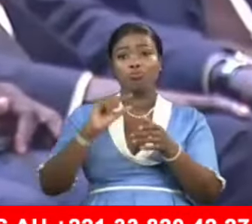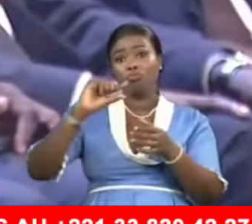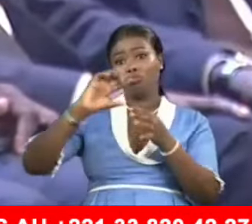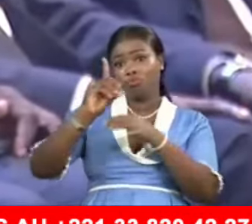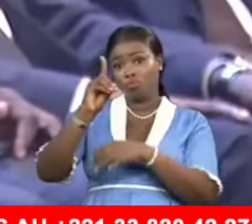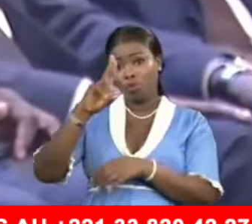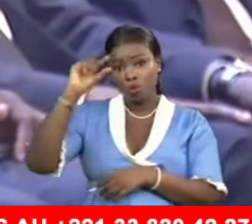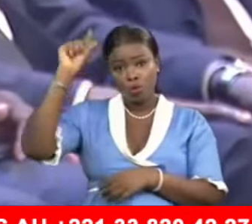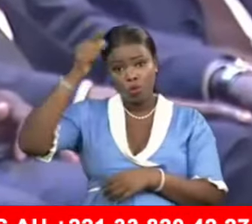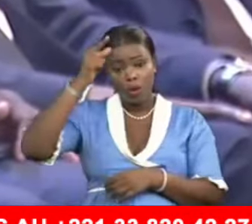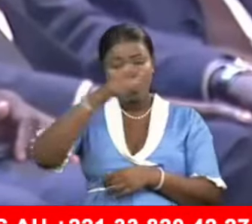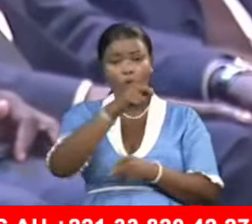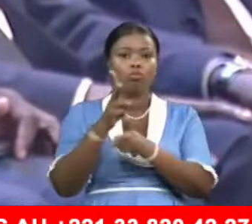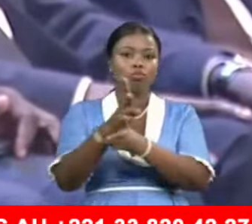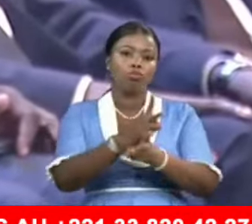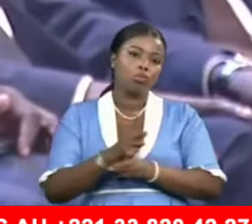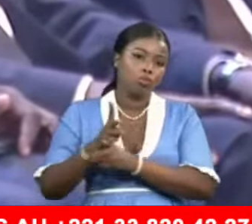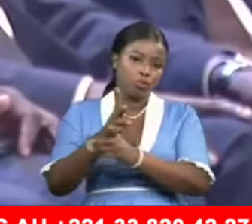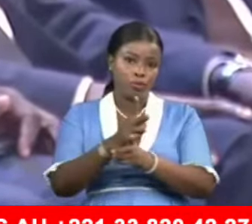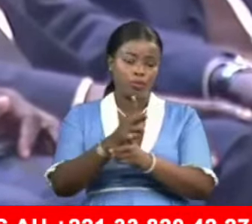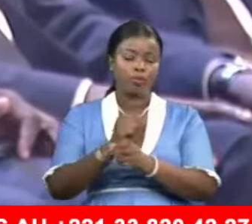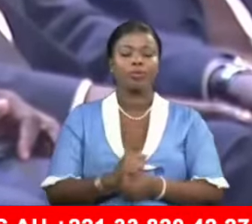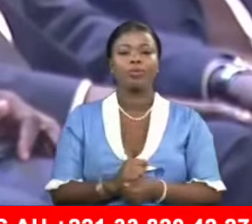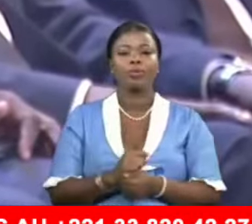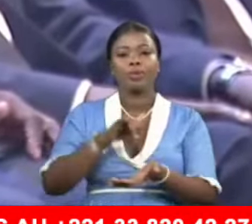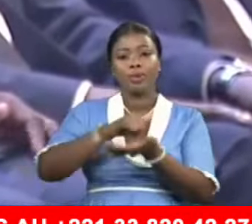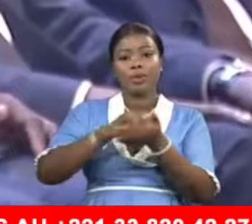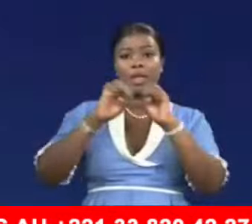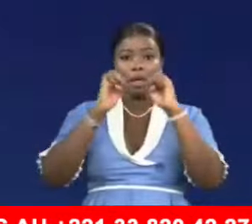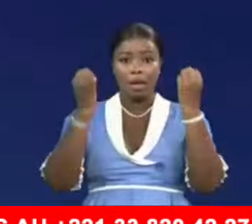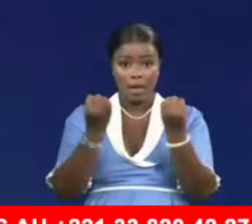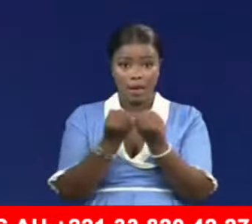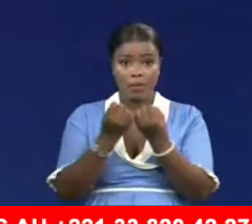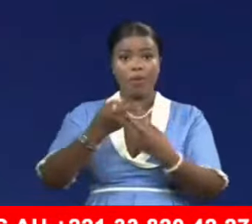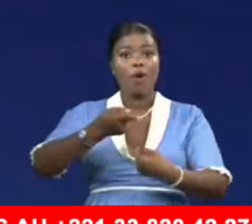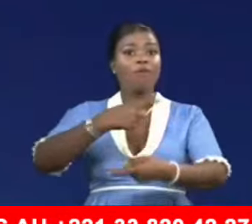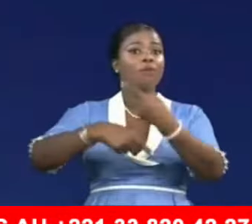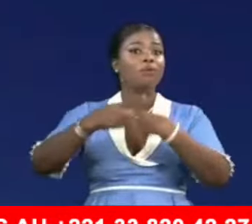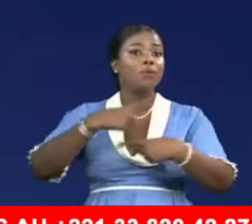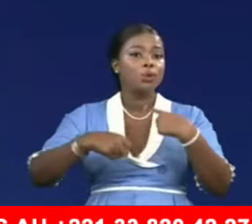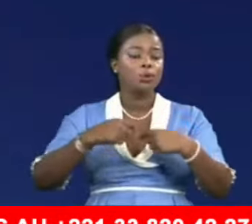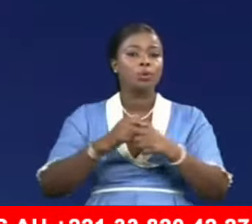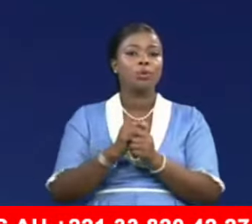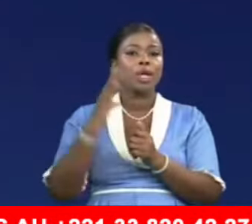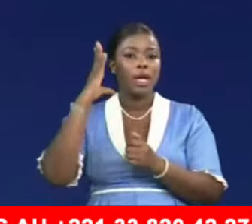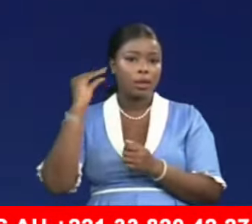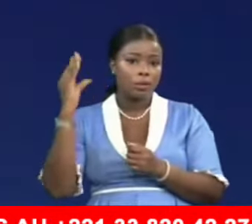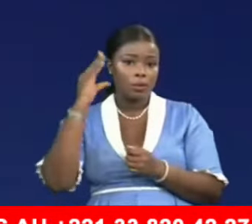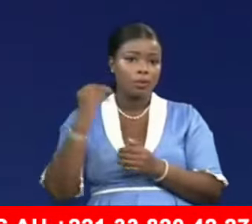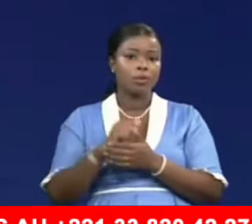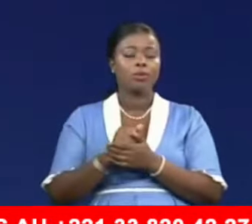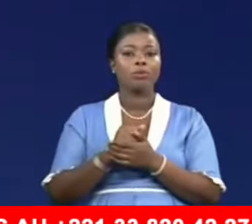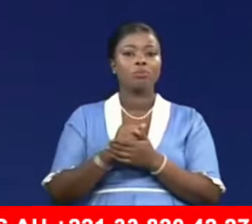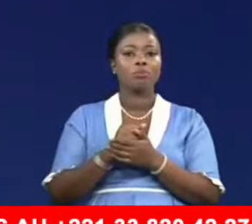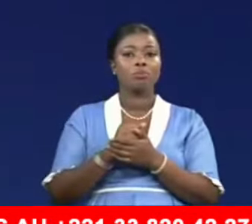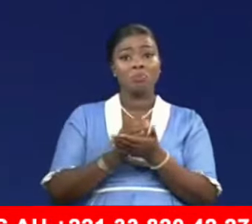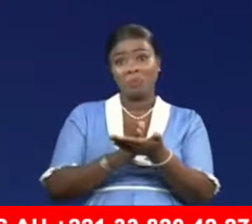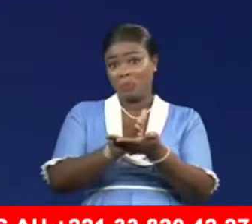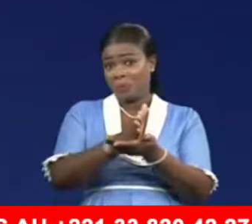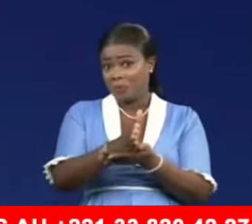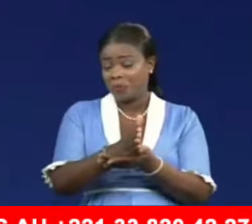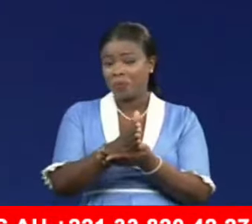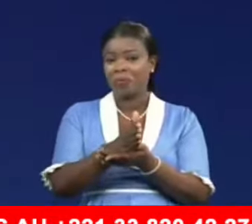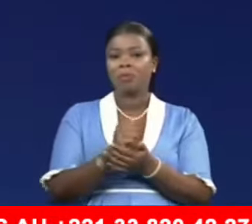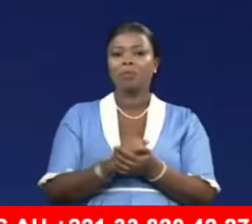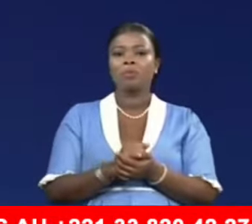sous ma supervision à cette équipe est venu s'ajouter l'expertise du cabinet performance qui dans un